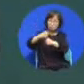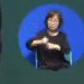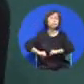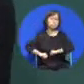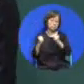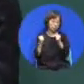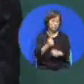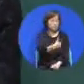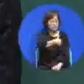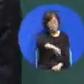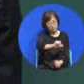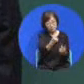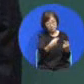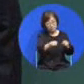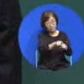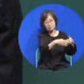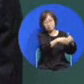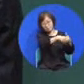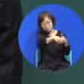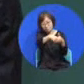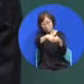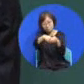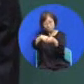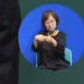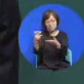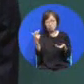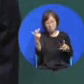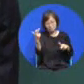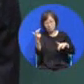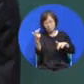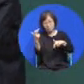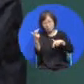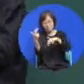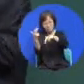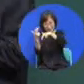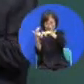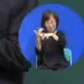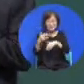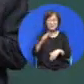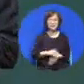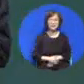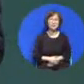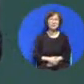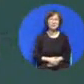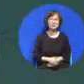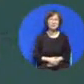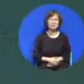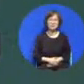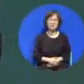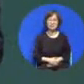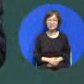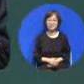he went to the mountain to offer his son right away. 아브라함이 얼마만큼 참복음 전달할 믿음이 있었나면요. 이